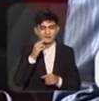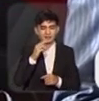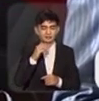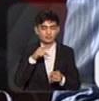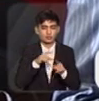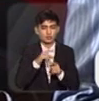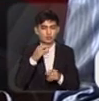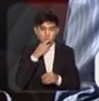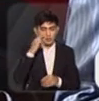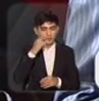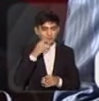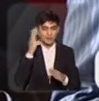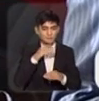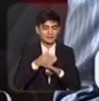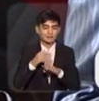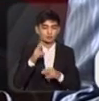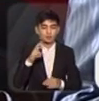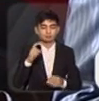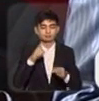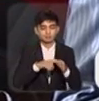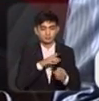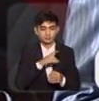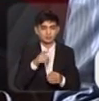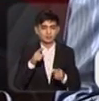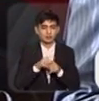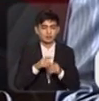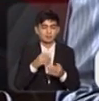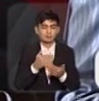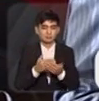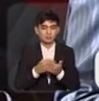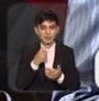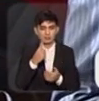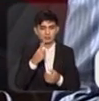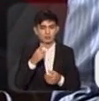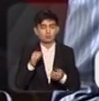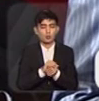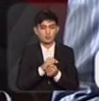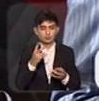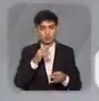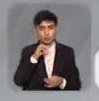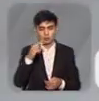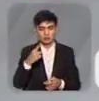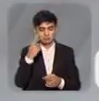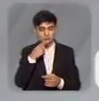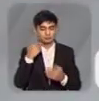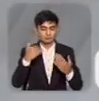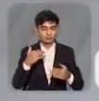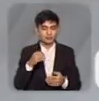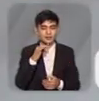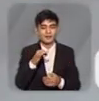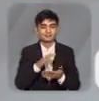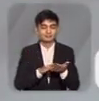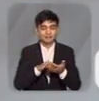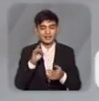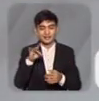казахстанец оформили кредит для оформления кредита нас требуется только один документу доставить нас ти сразу после регистрации